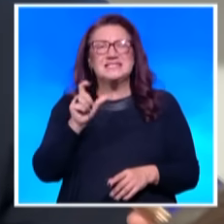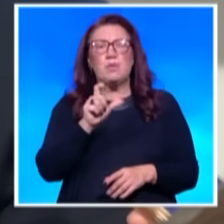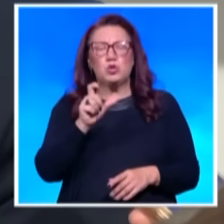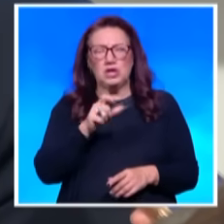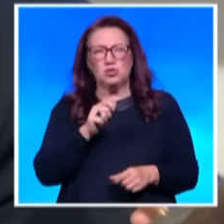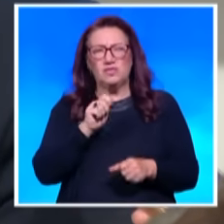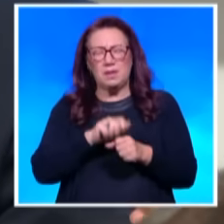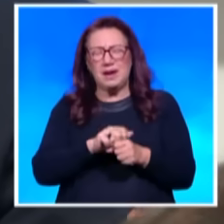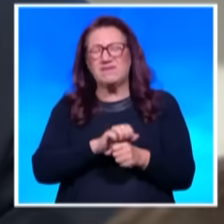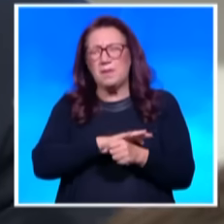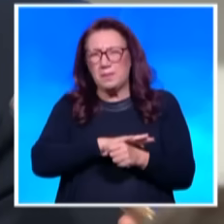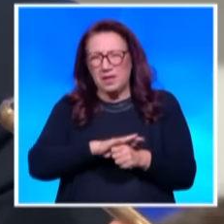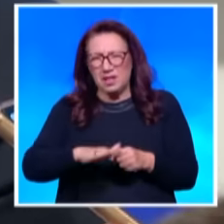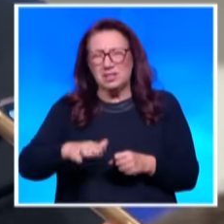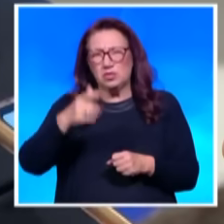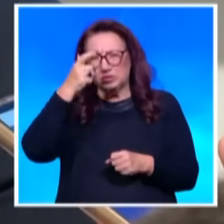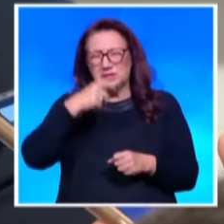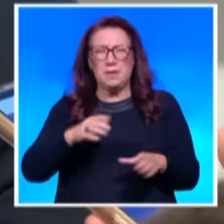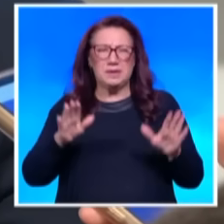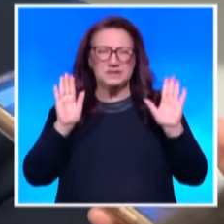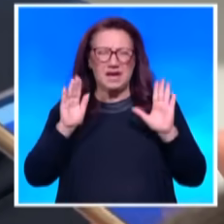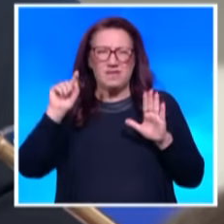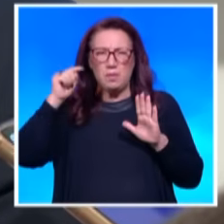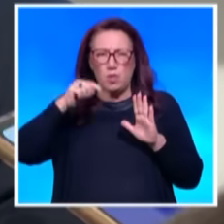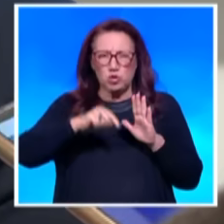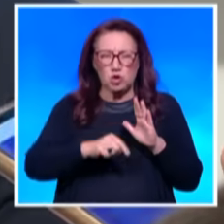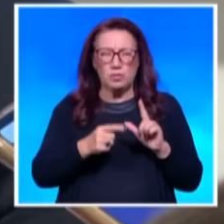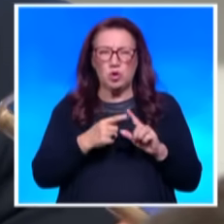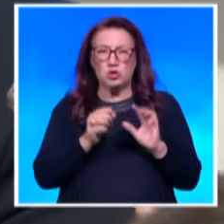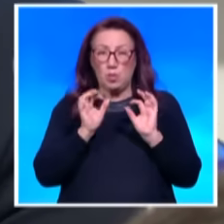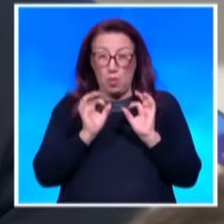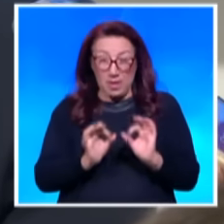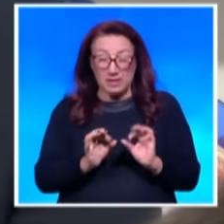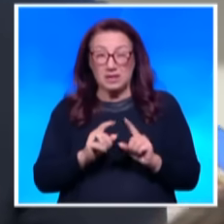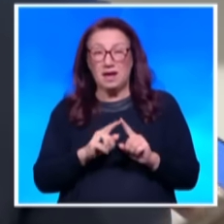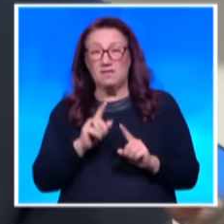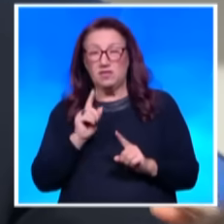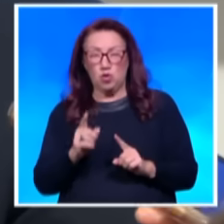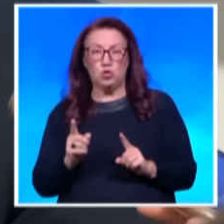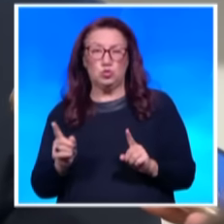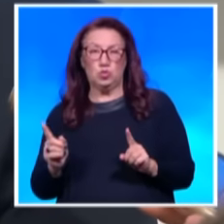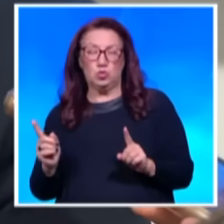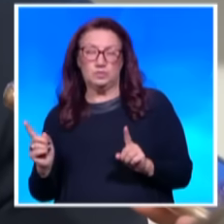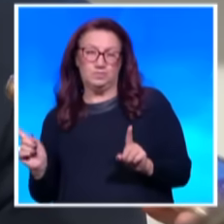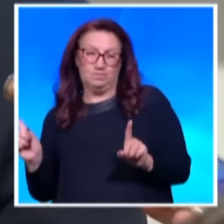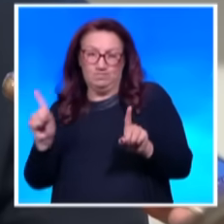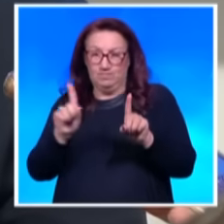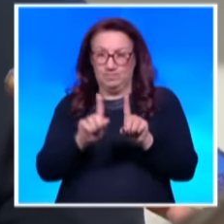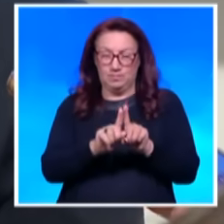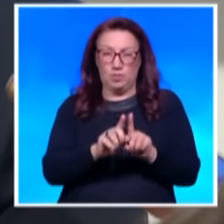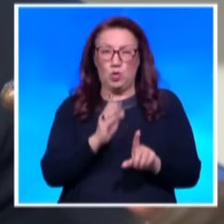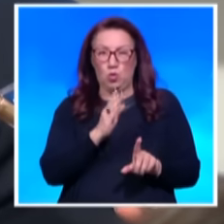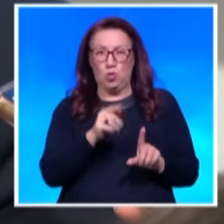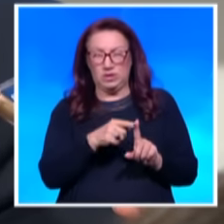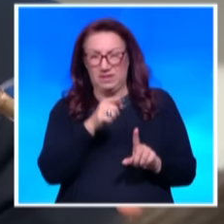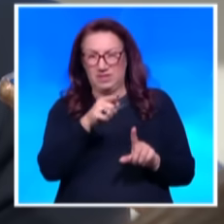е разказал и преразказал подробно от момента, в който се е появил на место происшествието в